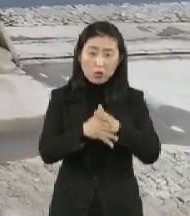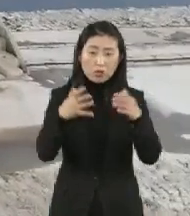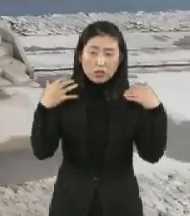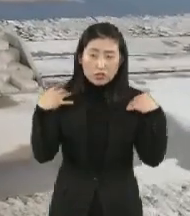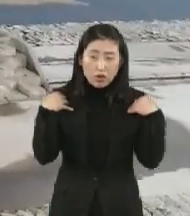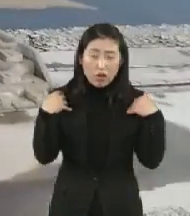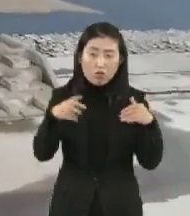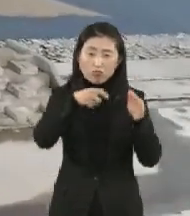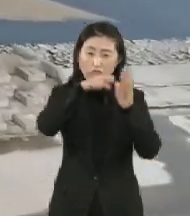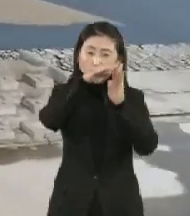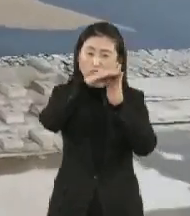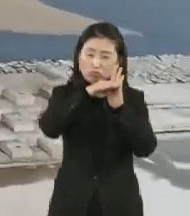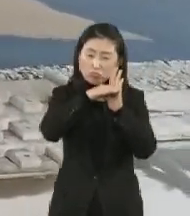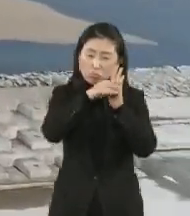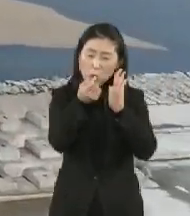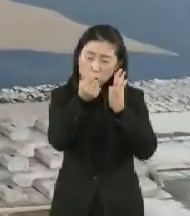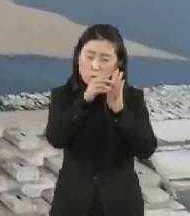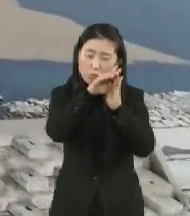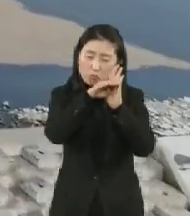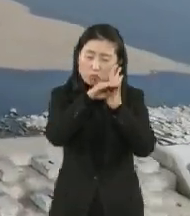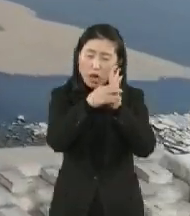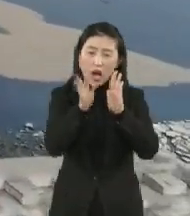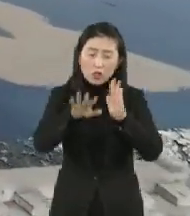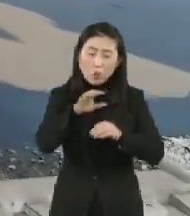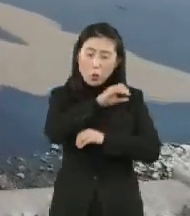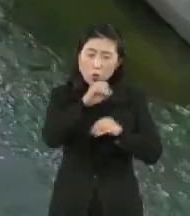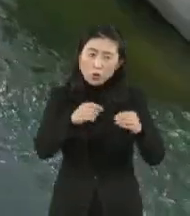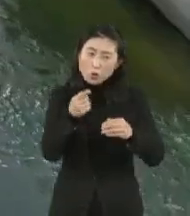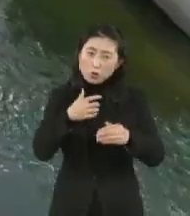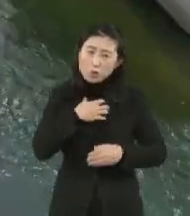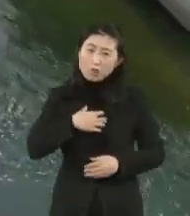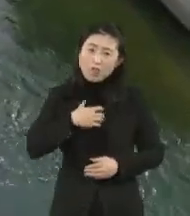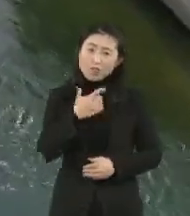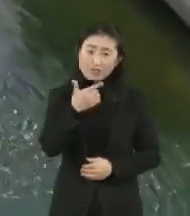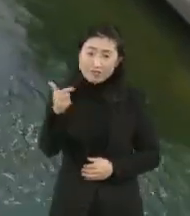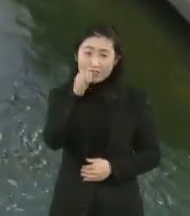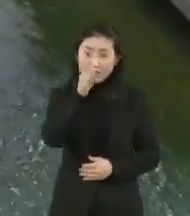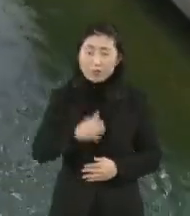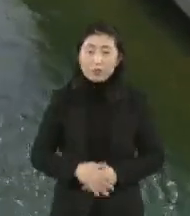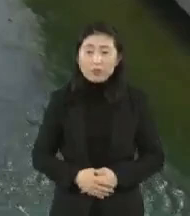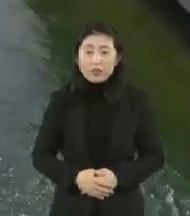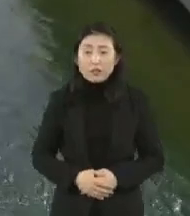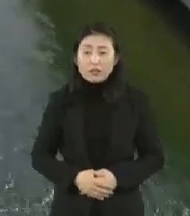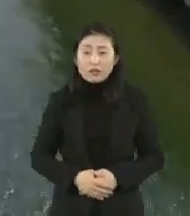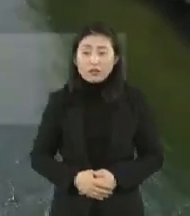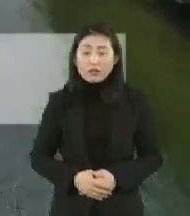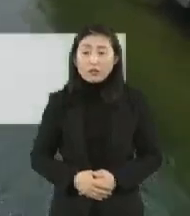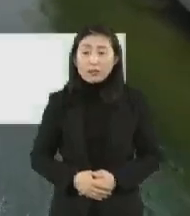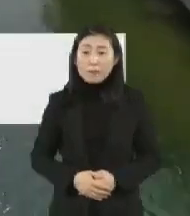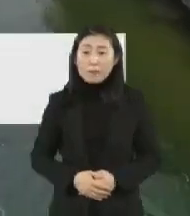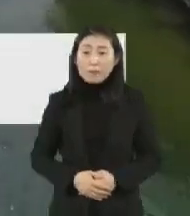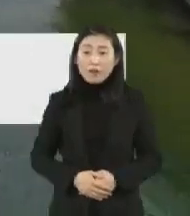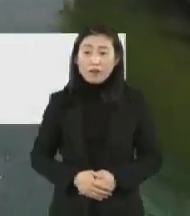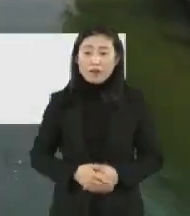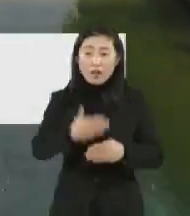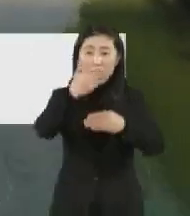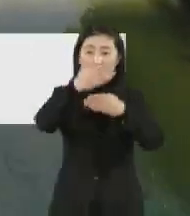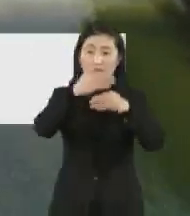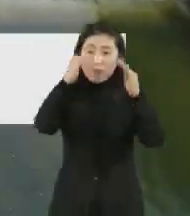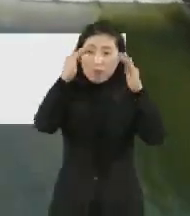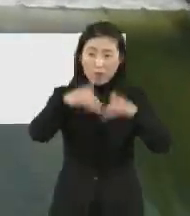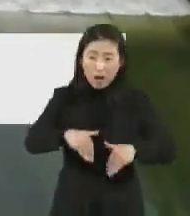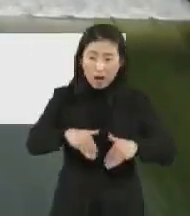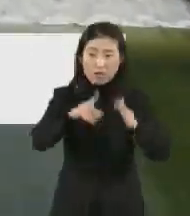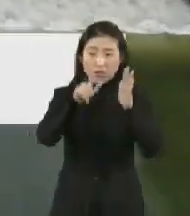수심 감소폭이 크지 않을 것이라면서도 내심 걱정하는 분위기입니다. 해체가 됐을 때 영향을 받는